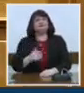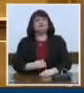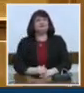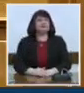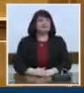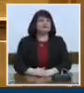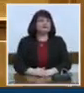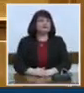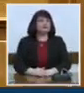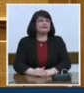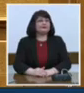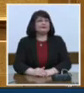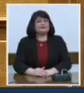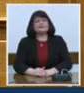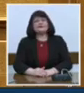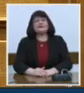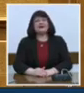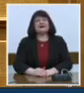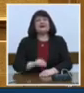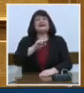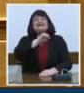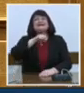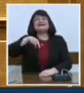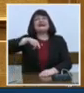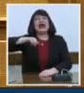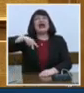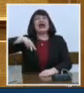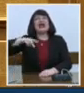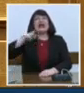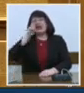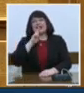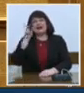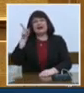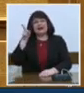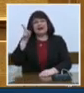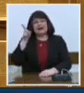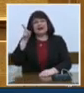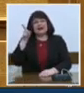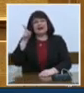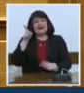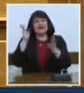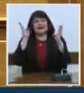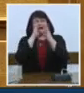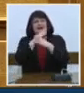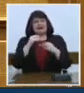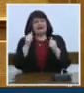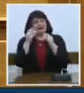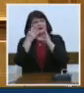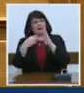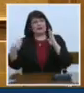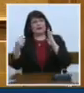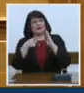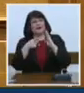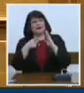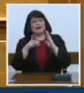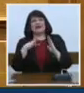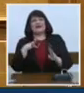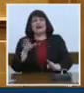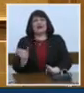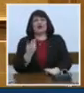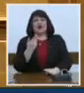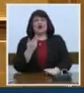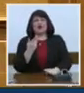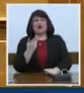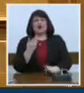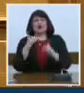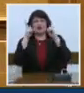Γέζοφ, ο οποίος με μαγικό τρόπο είχε λογοκριθεί και είχε απομακρυνθεί όταν το καθεστώς ήθελε να τον εξετερώσει. Δεν λέω ότι θα κάνετε τα